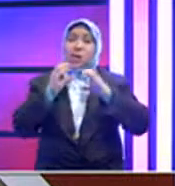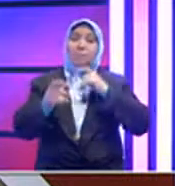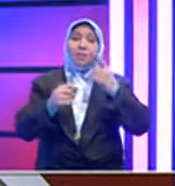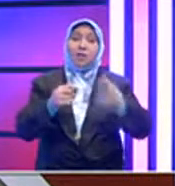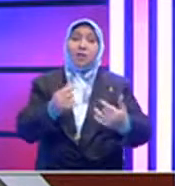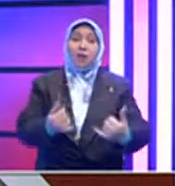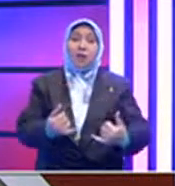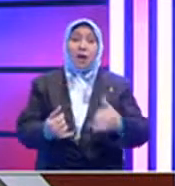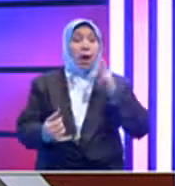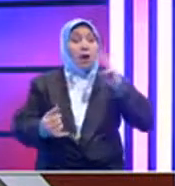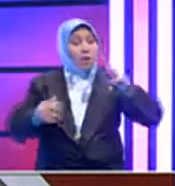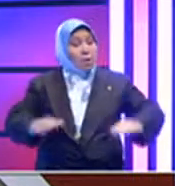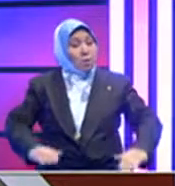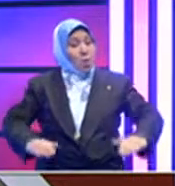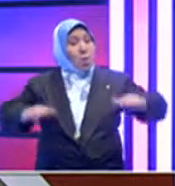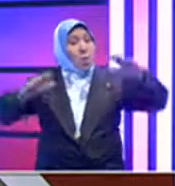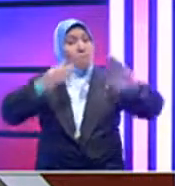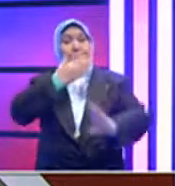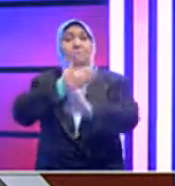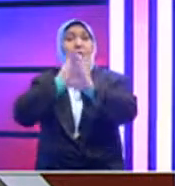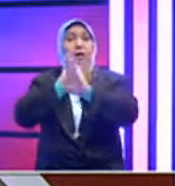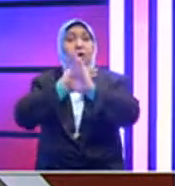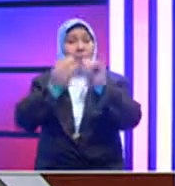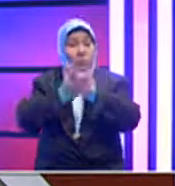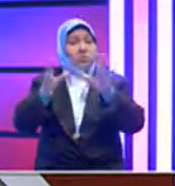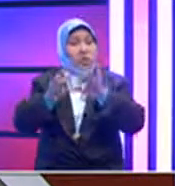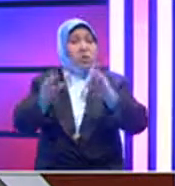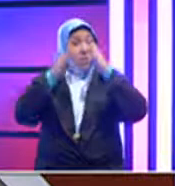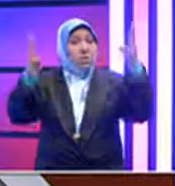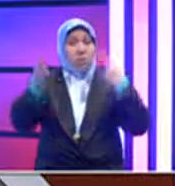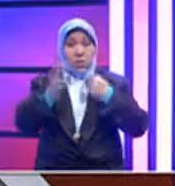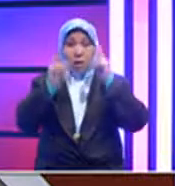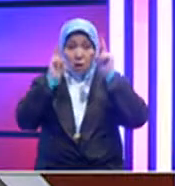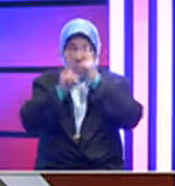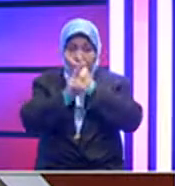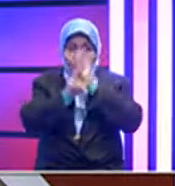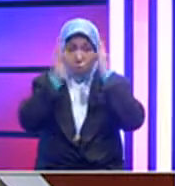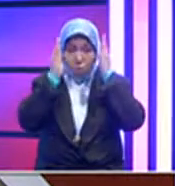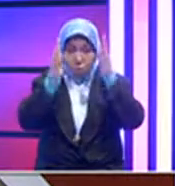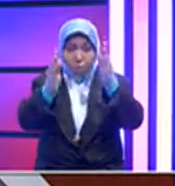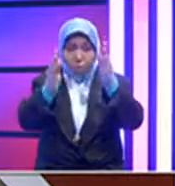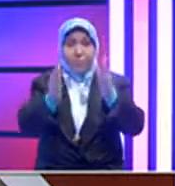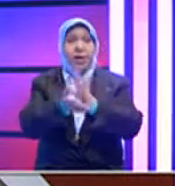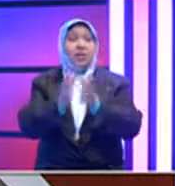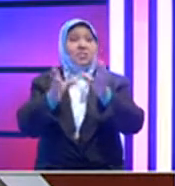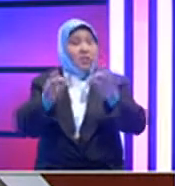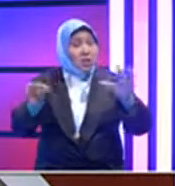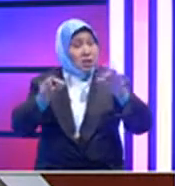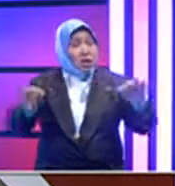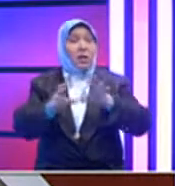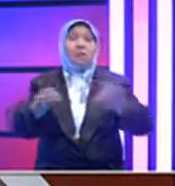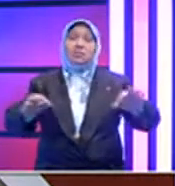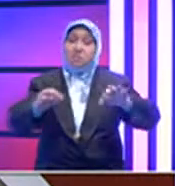Allah parasite Sungai bahaya untuk Twitter saat kita akan ambil perhatian tuh ambil perhatian jadi kisah yang akan diceritakan